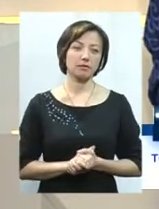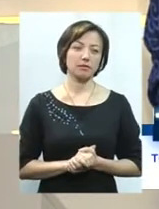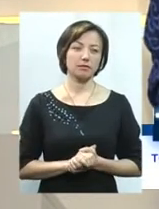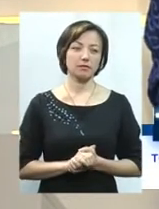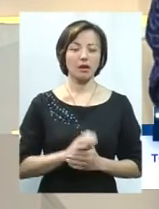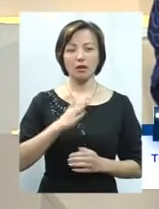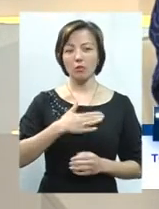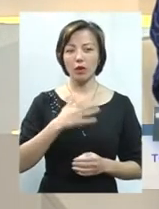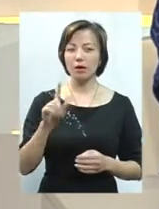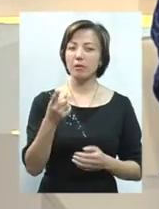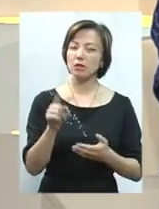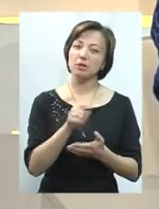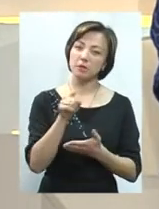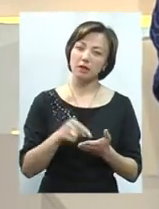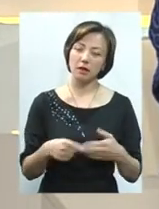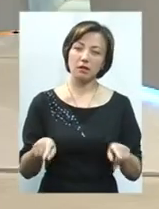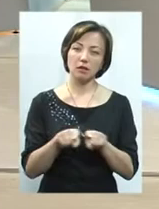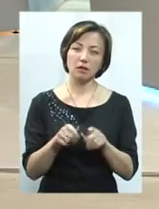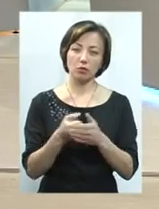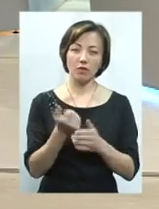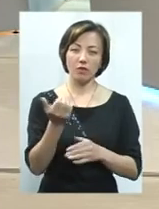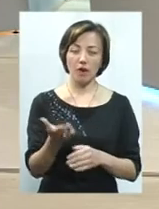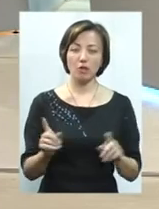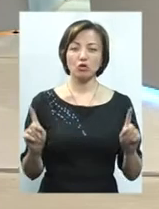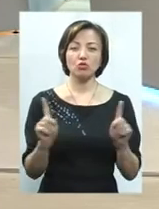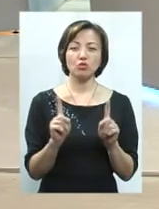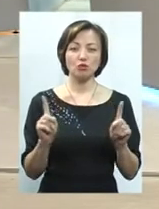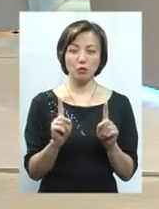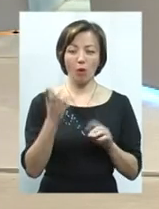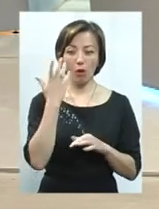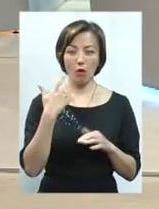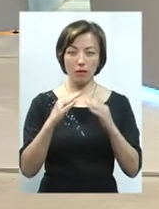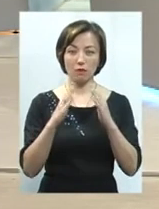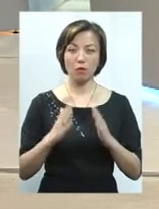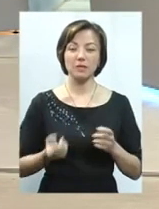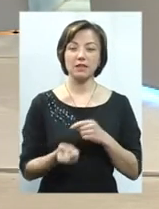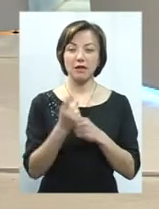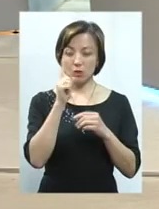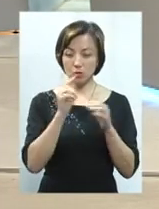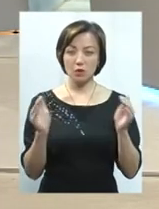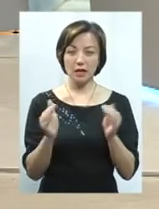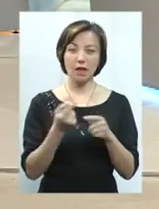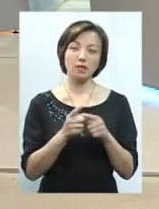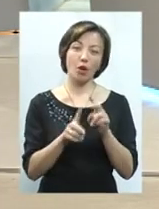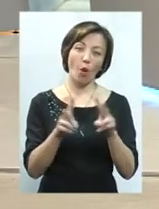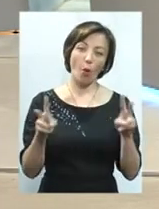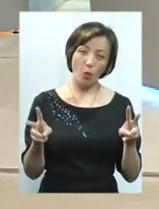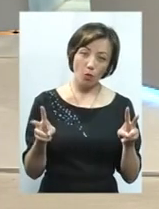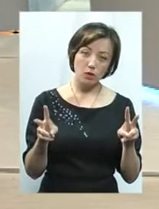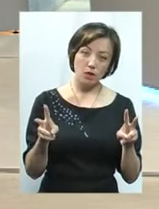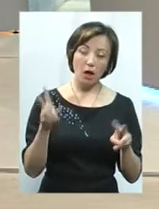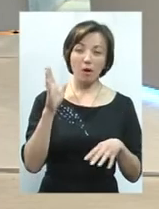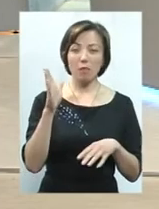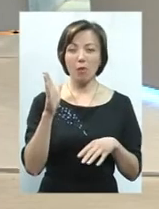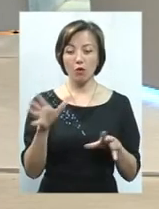моє перше питання все-таки, пані Тетяно, до вас. Для того, щоб коли вдома з'явилося ценя, це, ну, для когось це